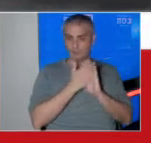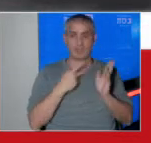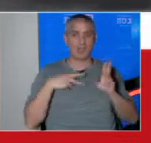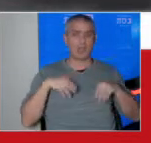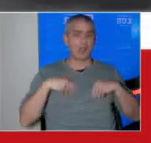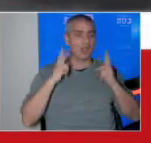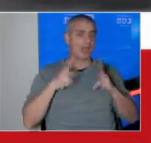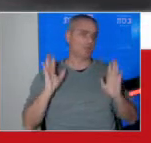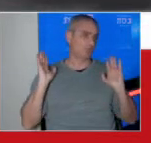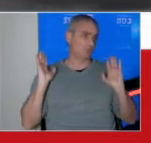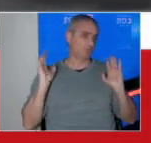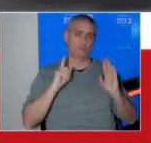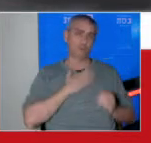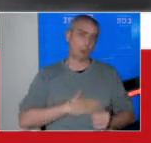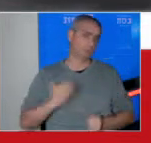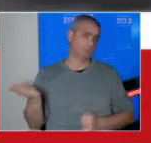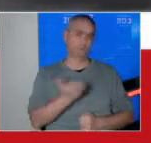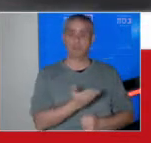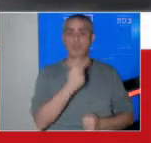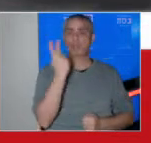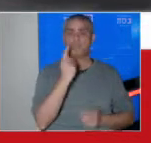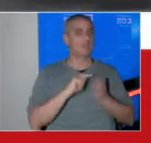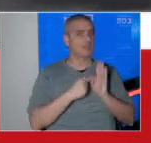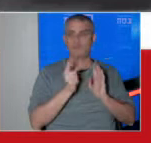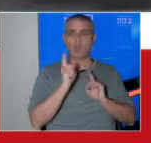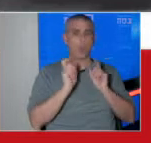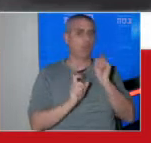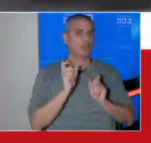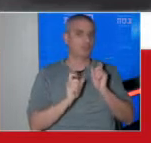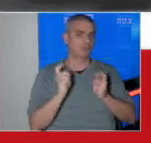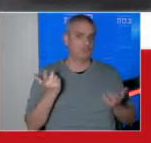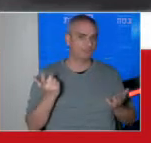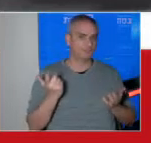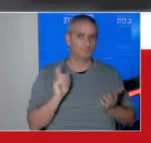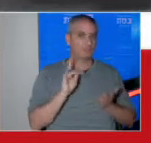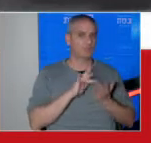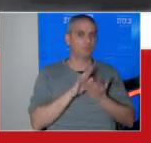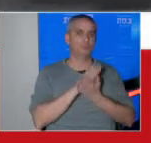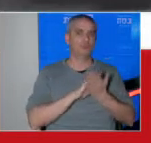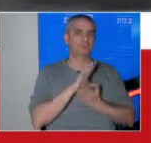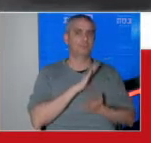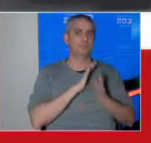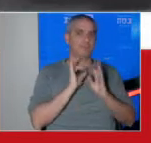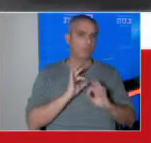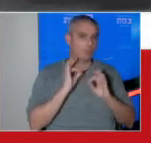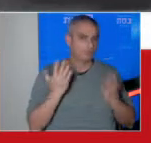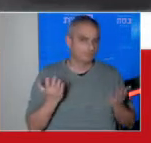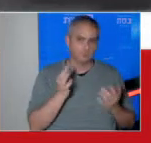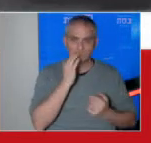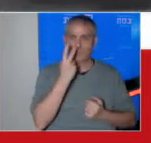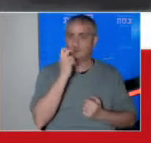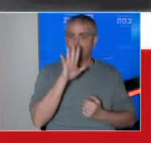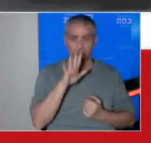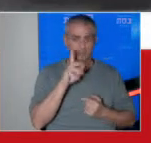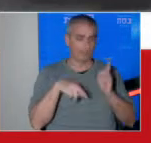לאפשר. עכשיו, כמובן שהכוונה היא לא לאנשים שלא נמצאים בשום סיכון שהוא בני